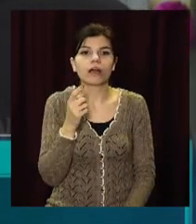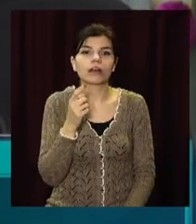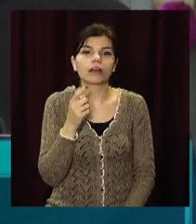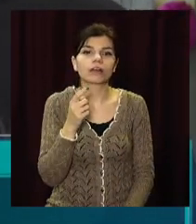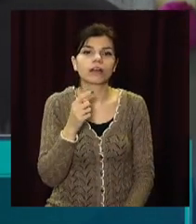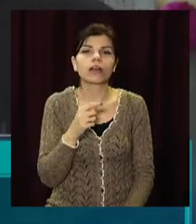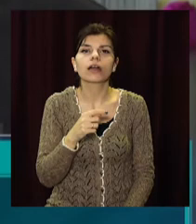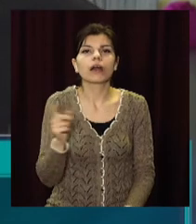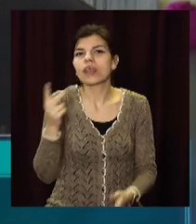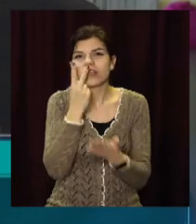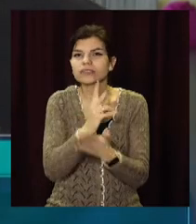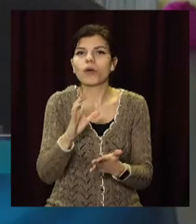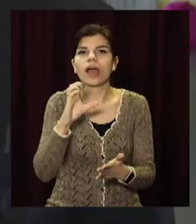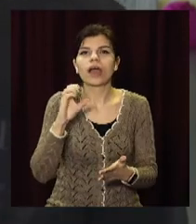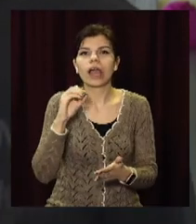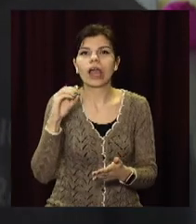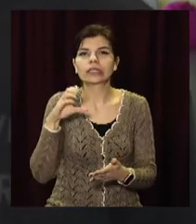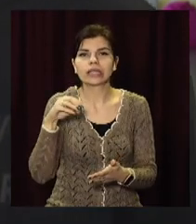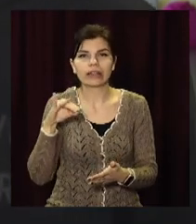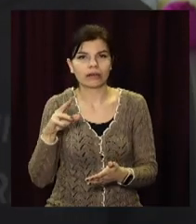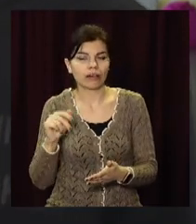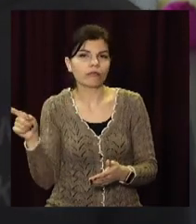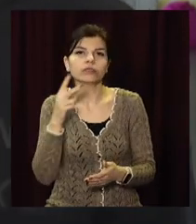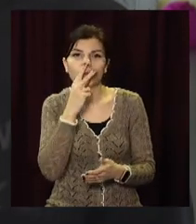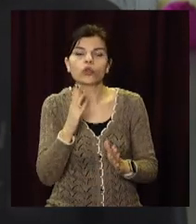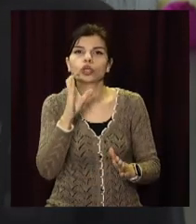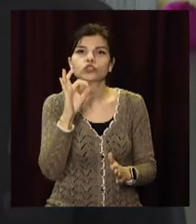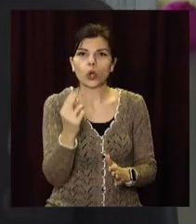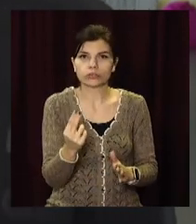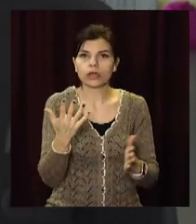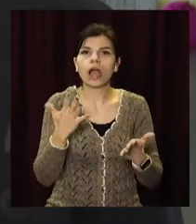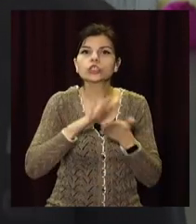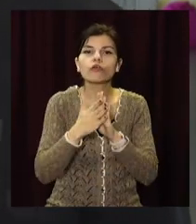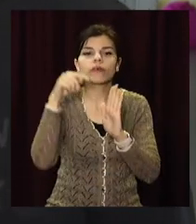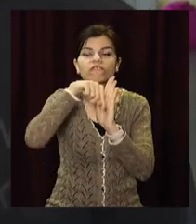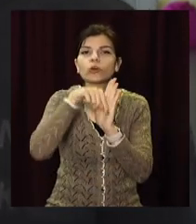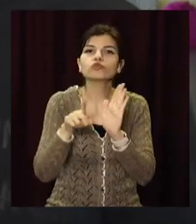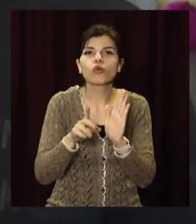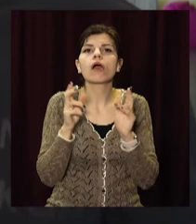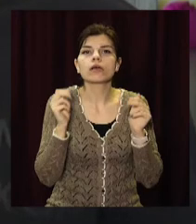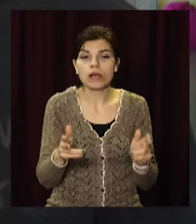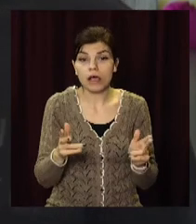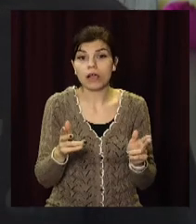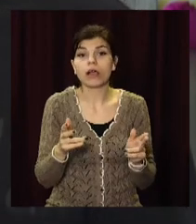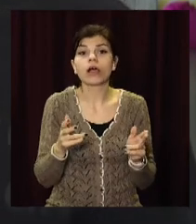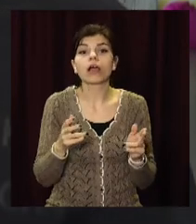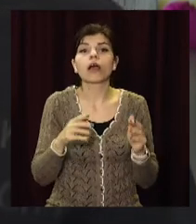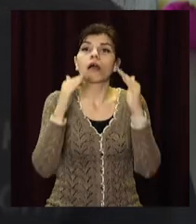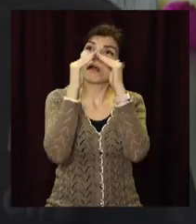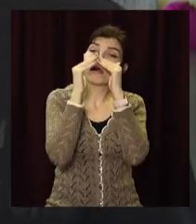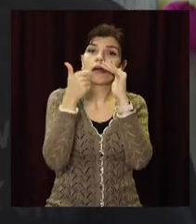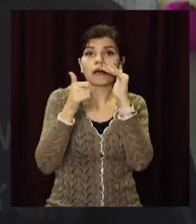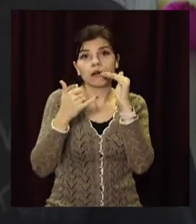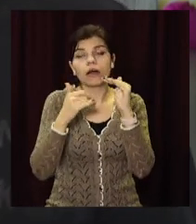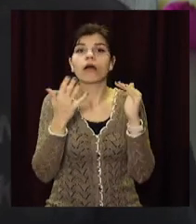сугубо естетичну составляющую, вони дивляться на соціальну составляющую, тобто як здання то или